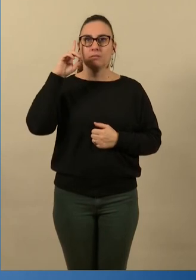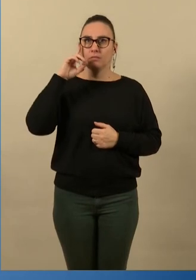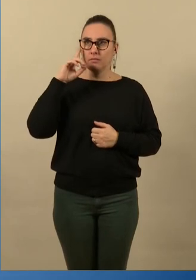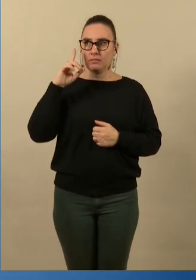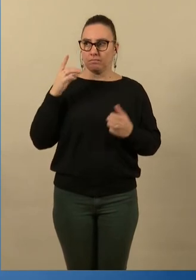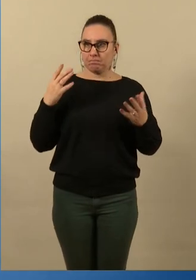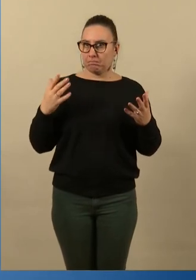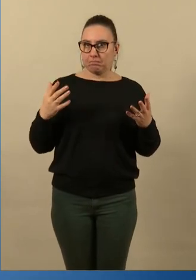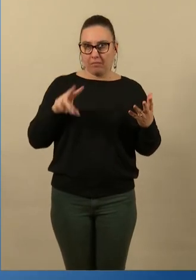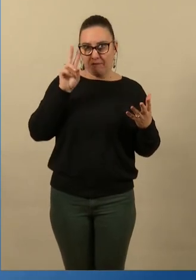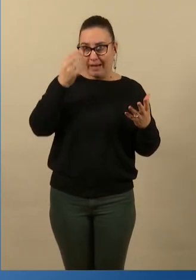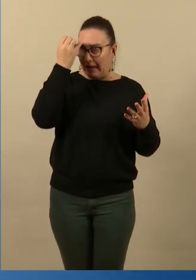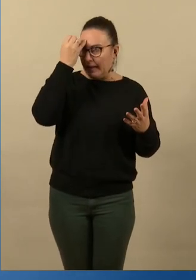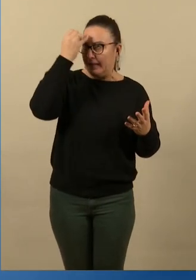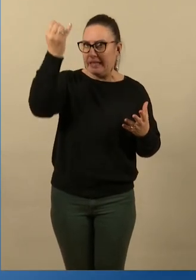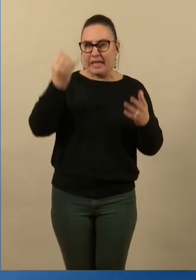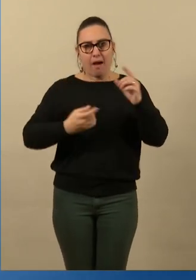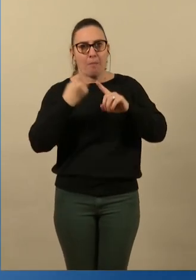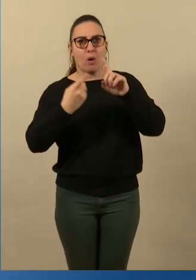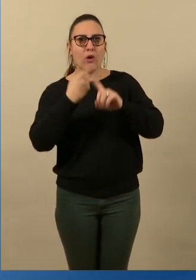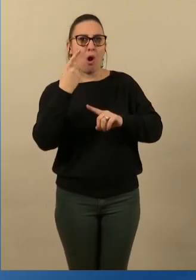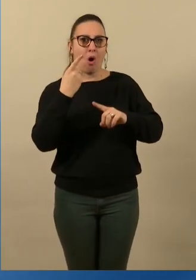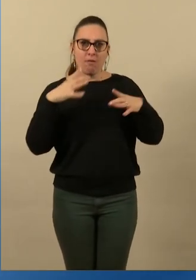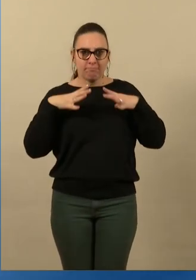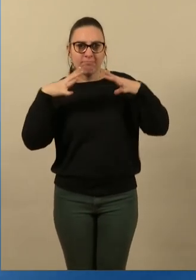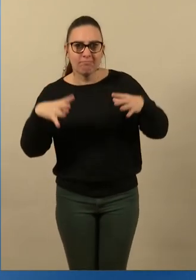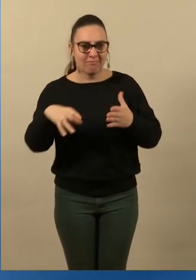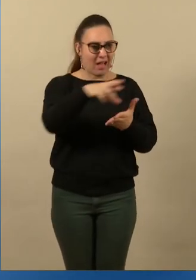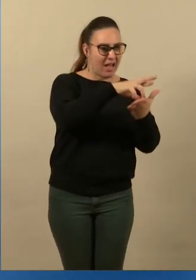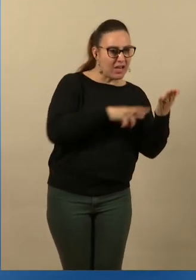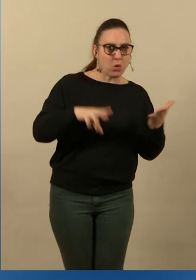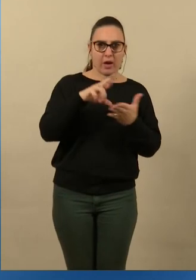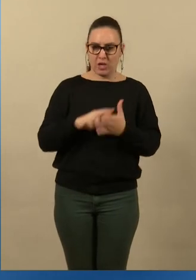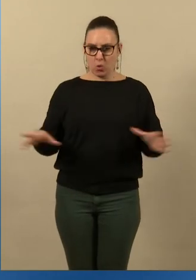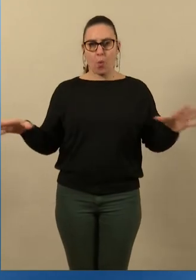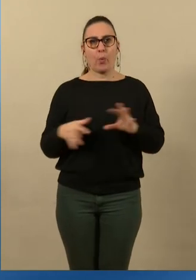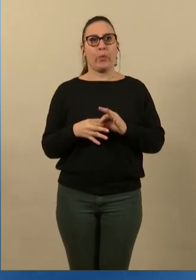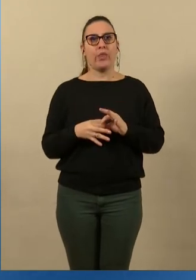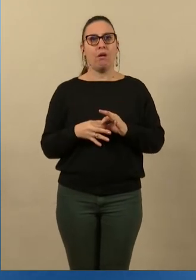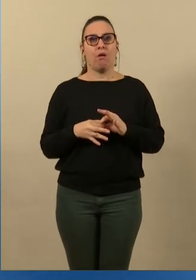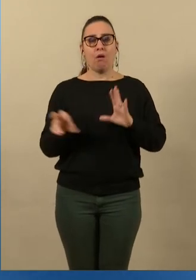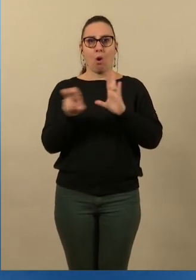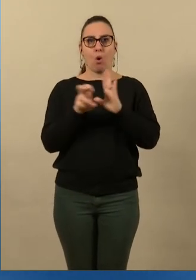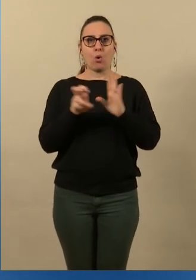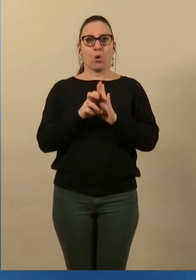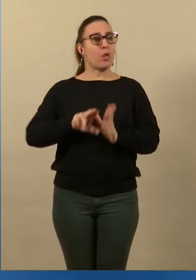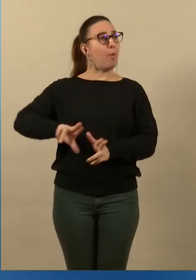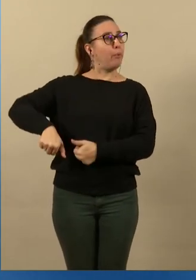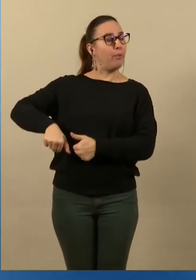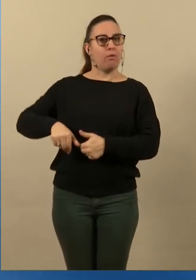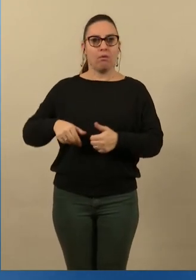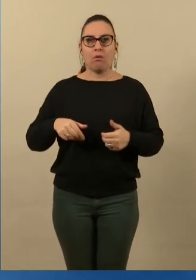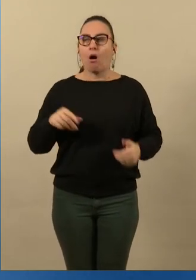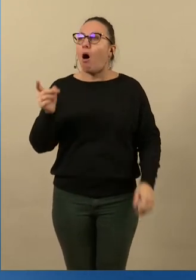grande grande idée qui qui est portée par par deux régions et que que Grenoble soit à l'écart passe à côté de cette grande idée ne